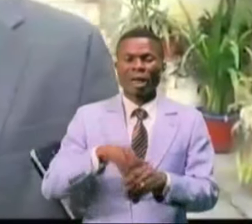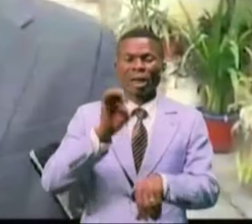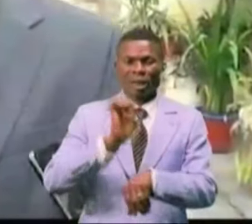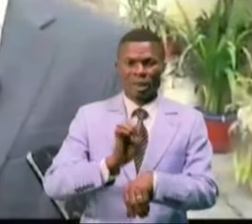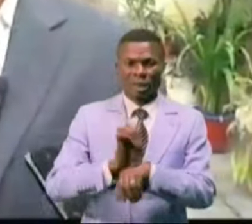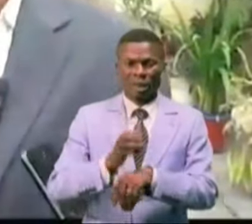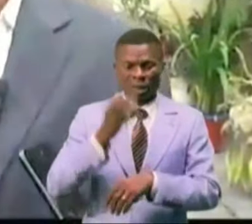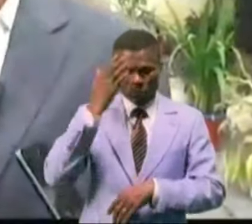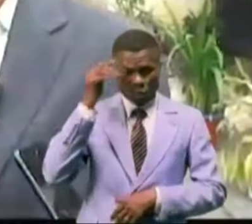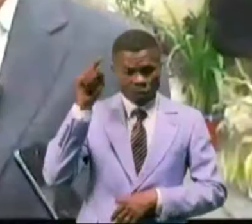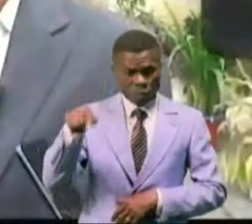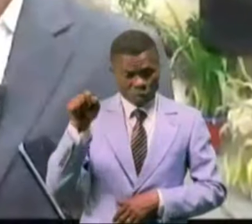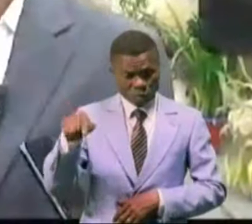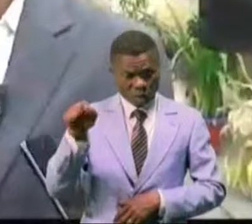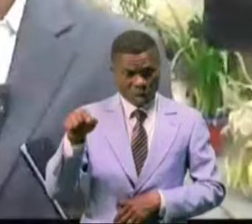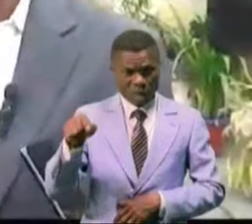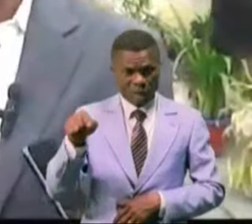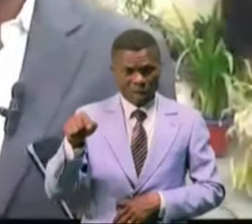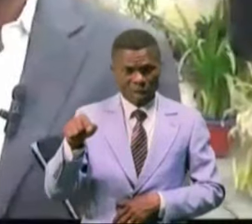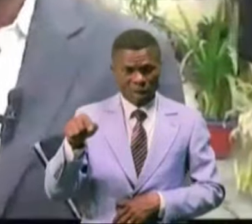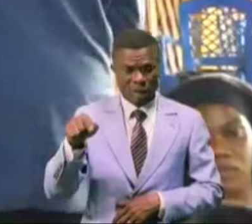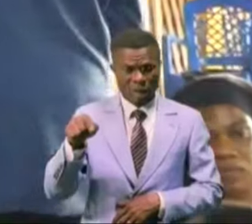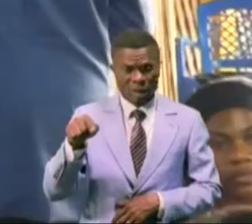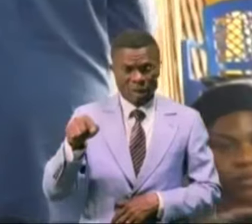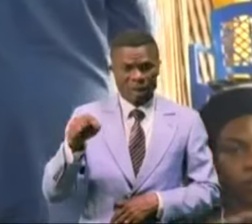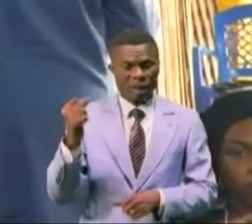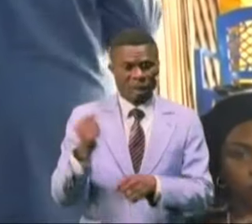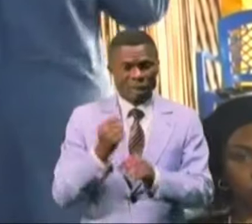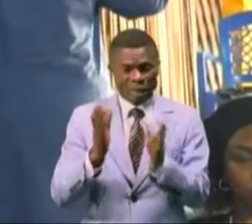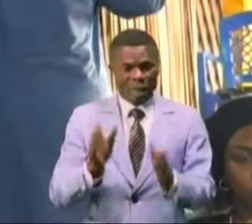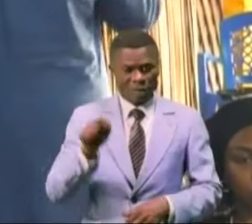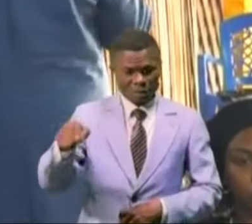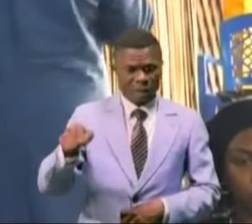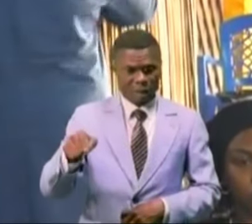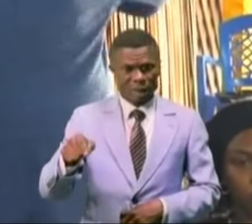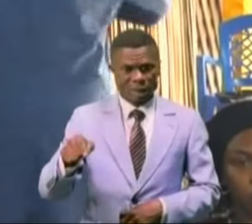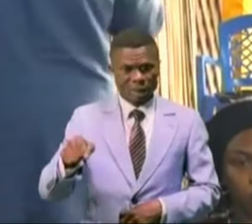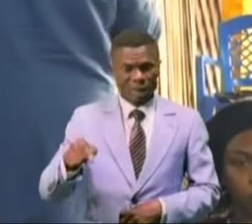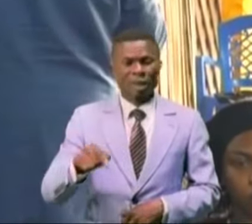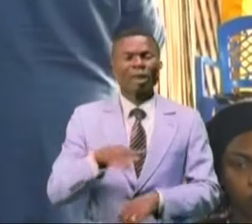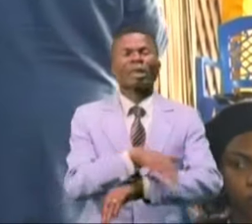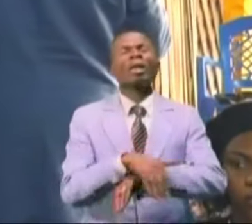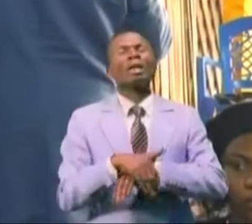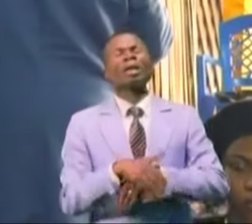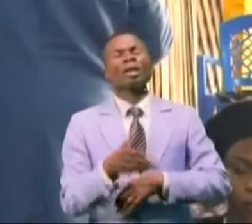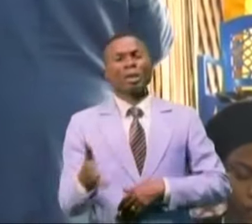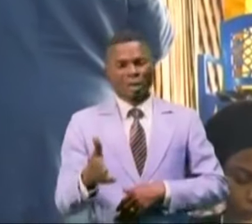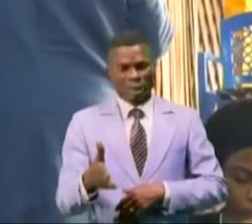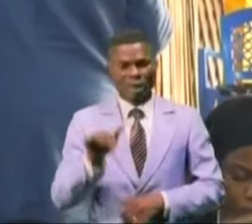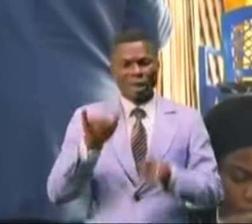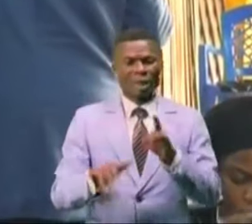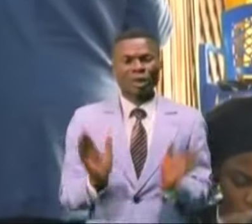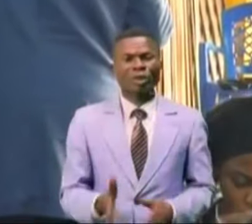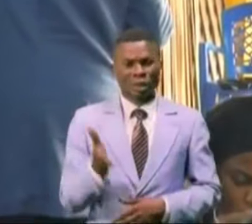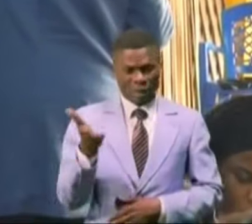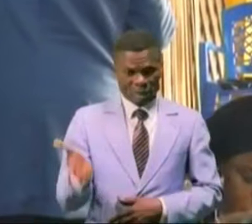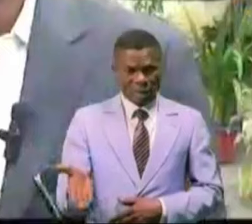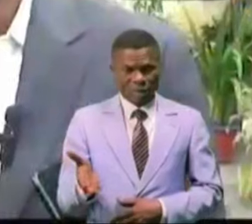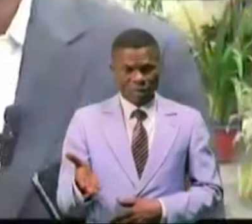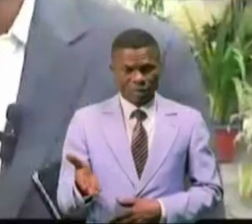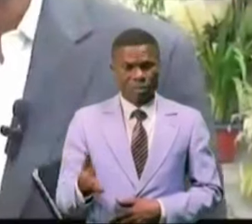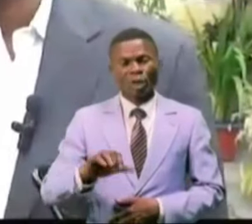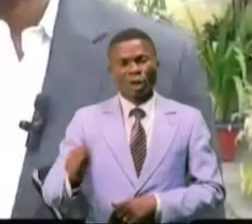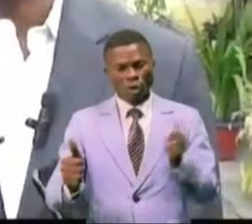nous savons que il y a aussi des des travailleurs il y a des sentinelles il y a des secrétaires et tant